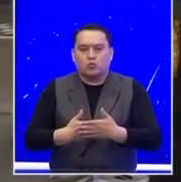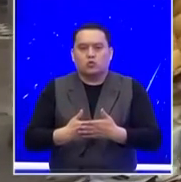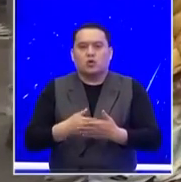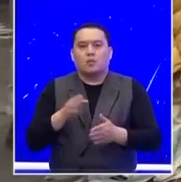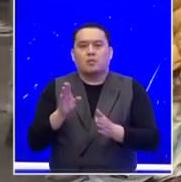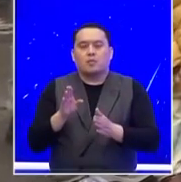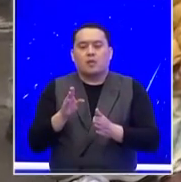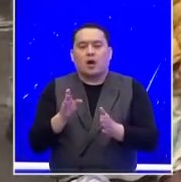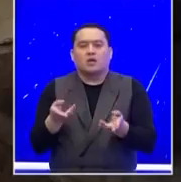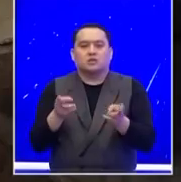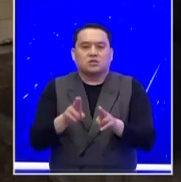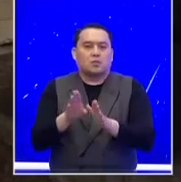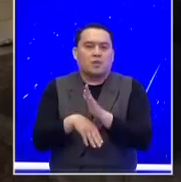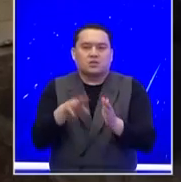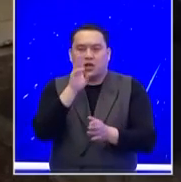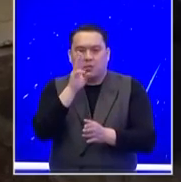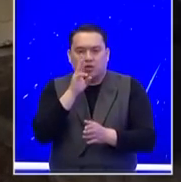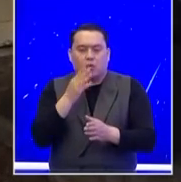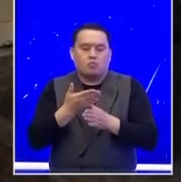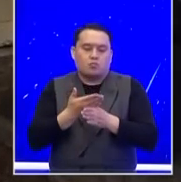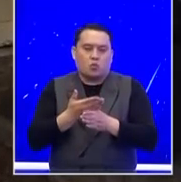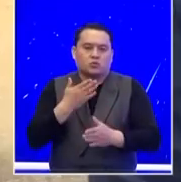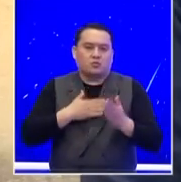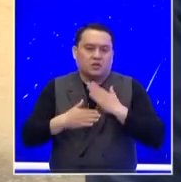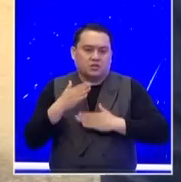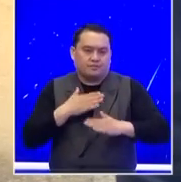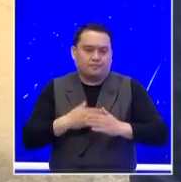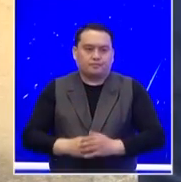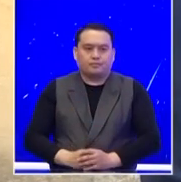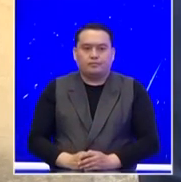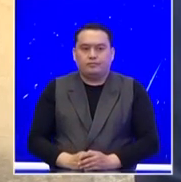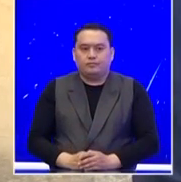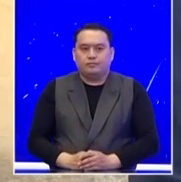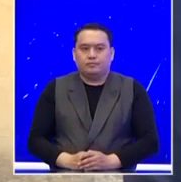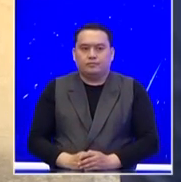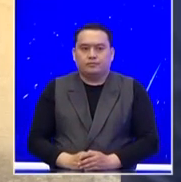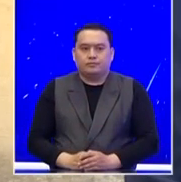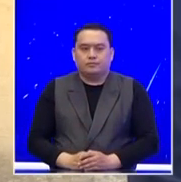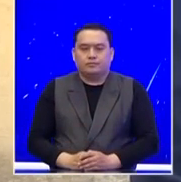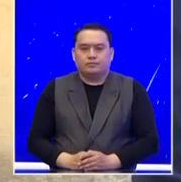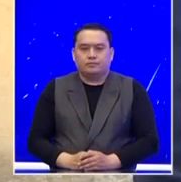заработной платы. Помощь оказалась очень кстати, признается отец. Огромное спасибо нашему